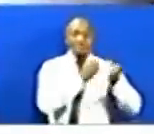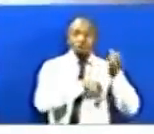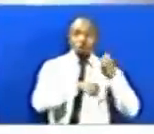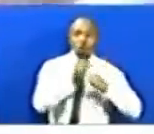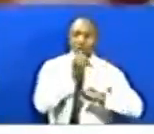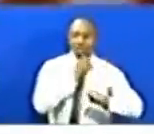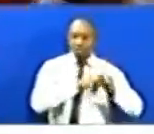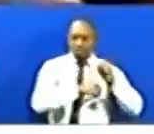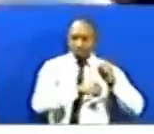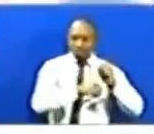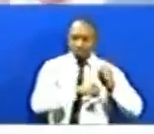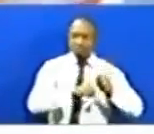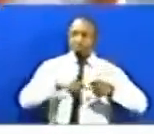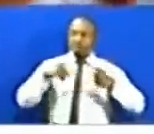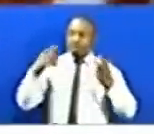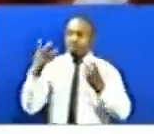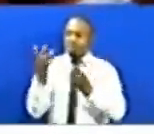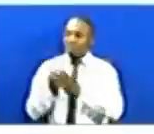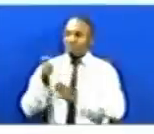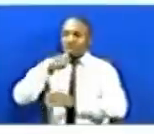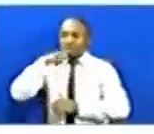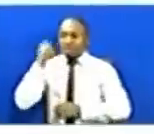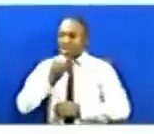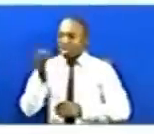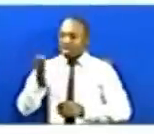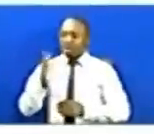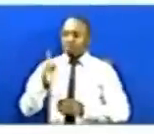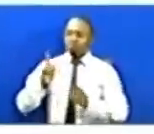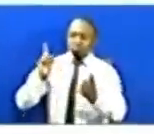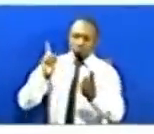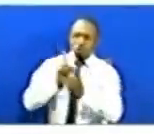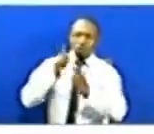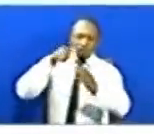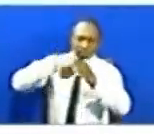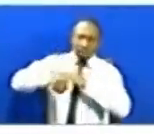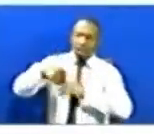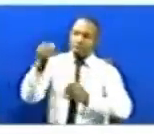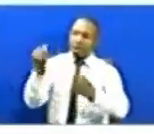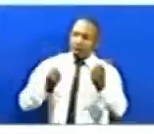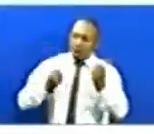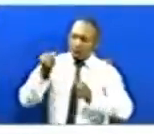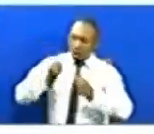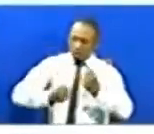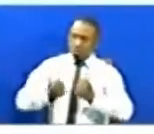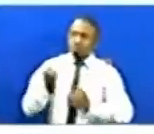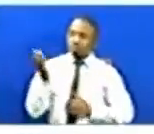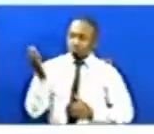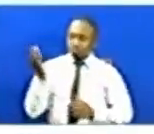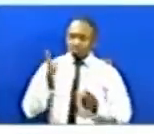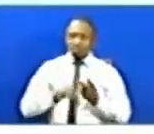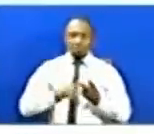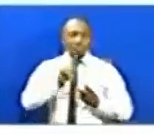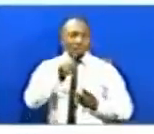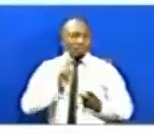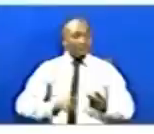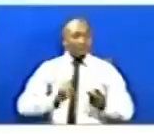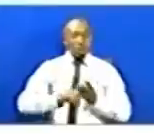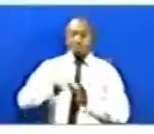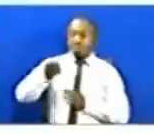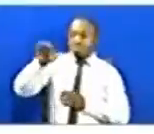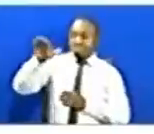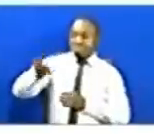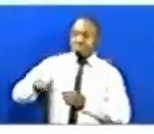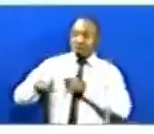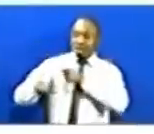sehemu ya mazoezi, lakini na nyama nyingine ilikutwa kwenye gari nililotaja hapo juu lililombao